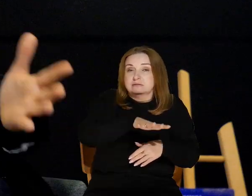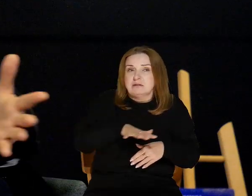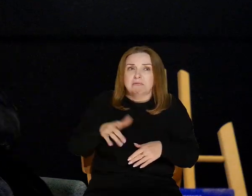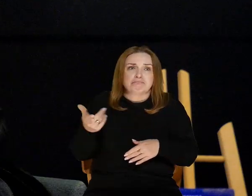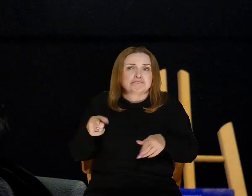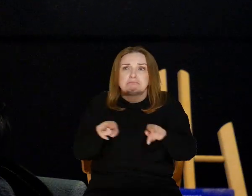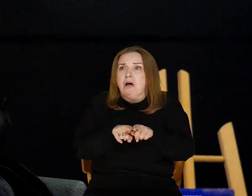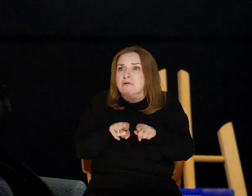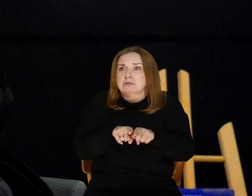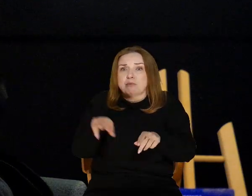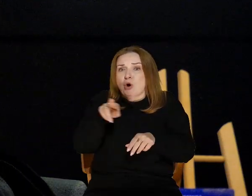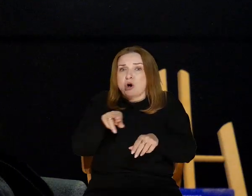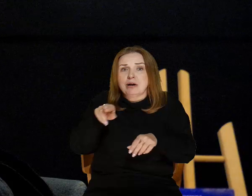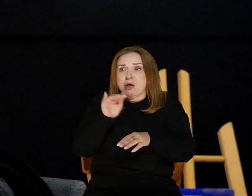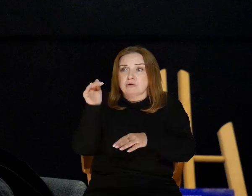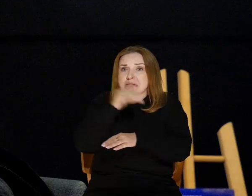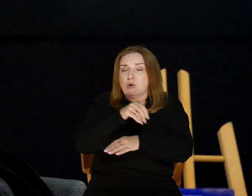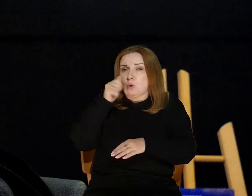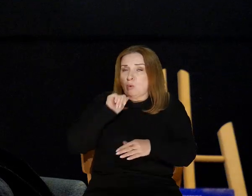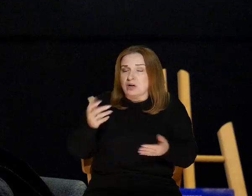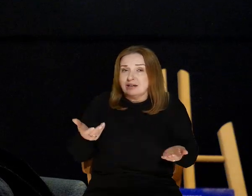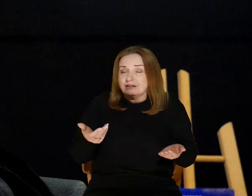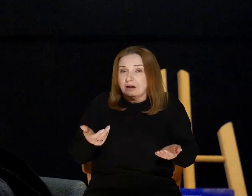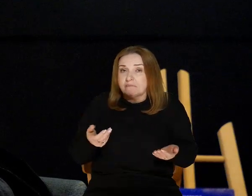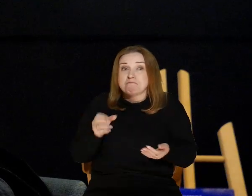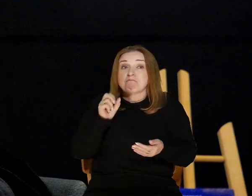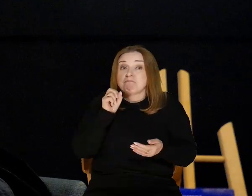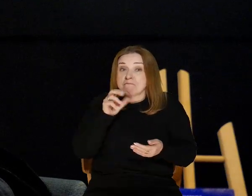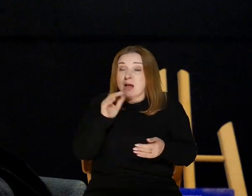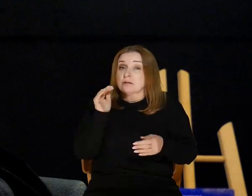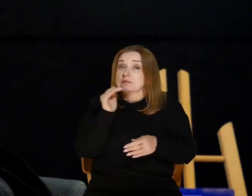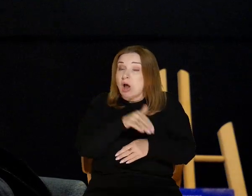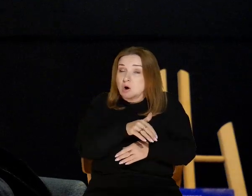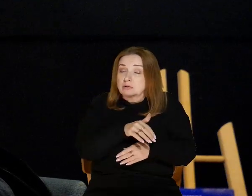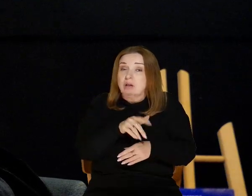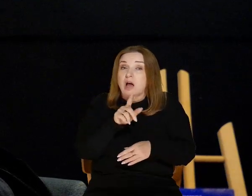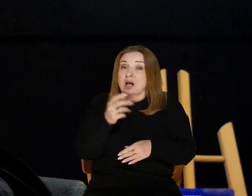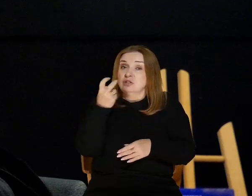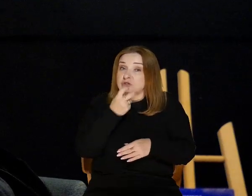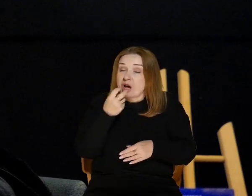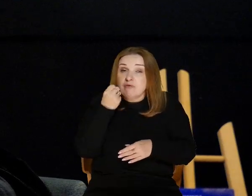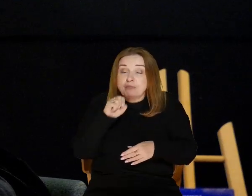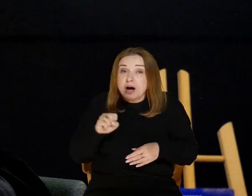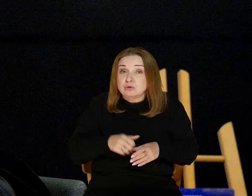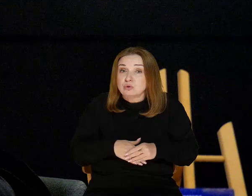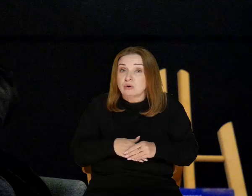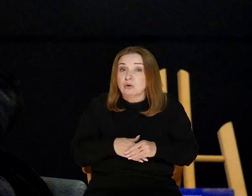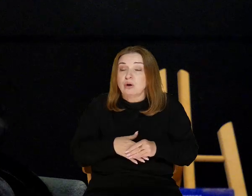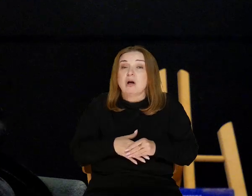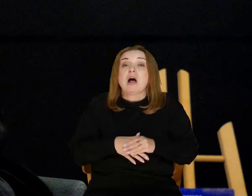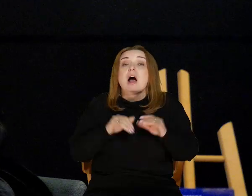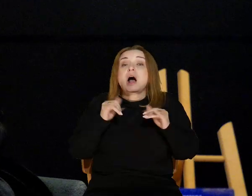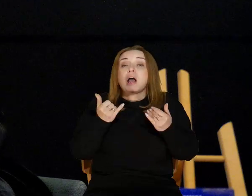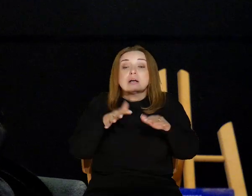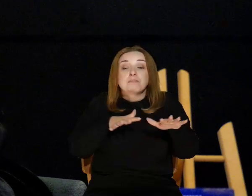też zachodnia Ukraina, tak? Jednak zachodnia. Jednak zachodnia. To jest ciekawe bardzo. To znaczy, jak bardzo różne